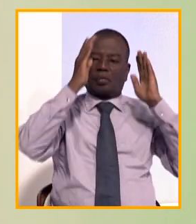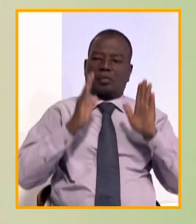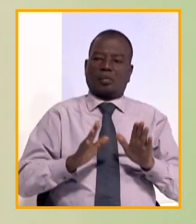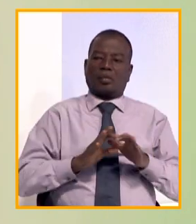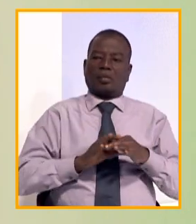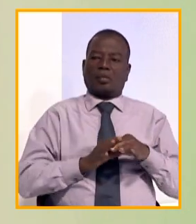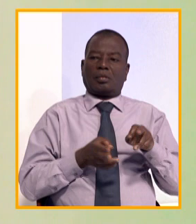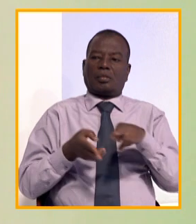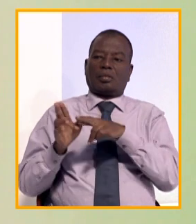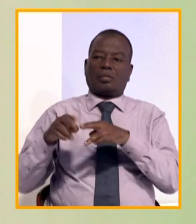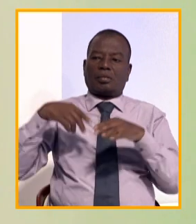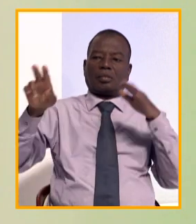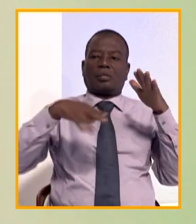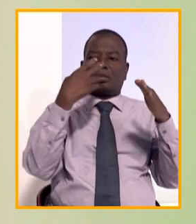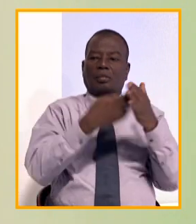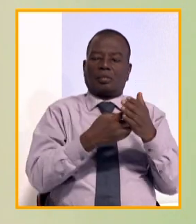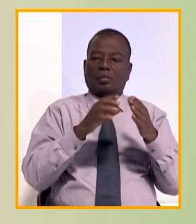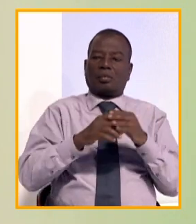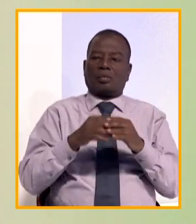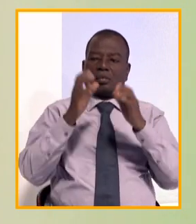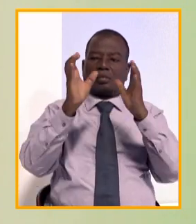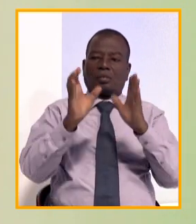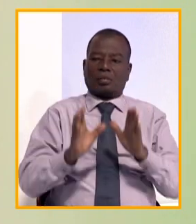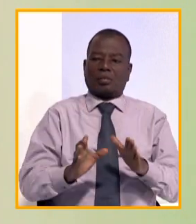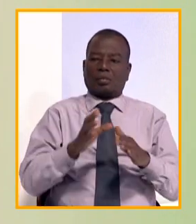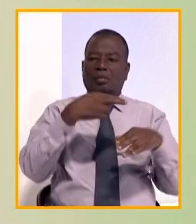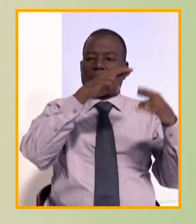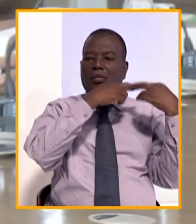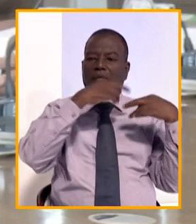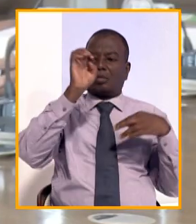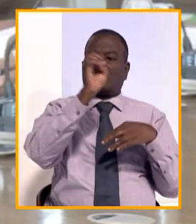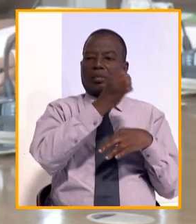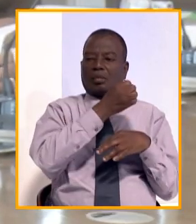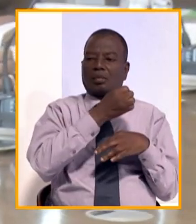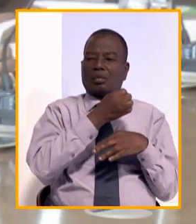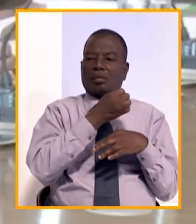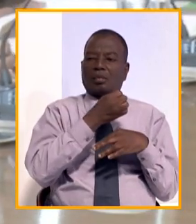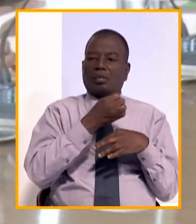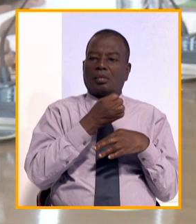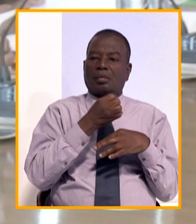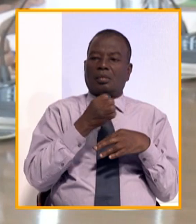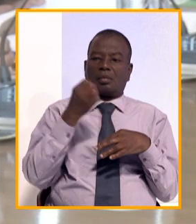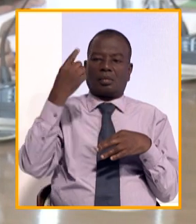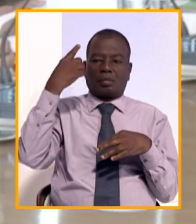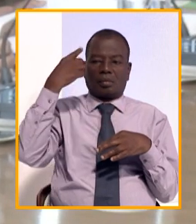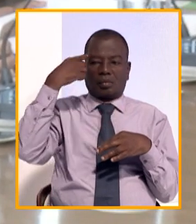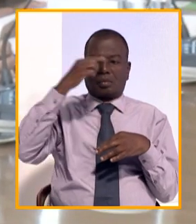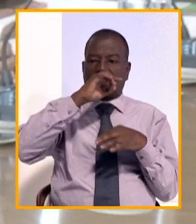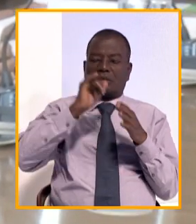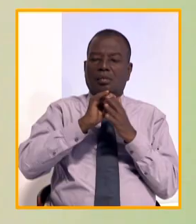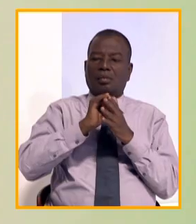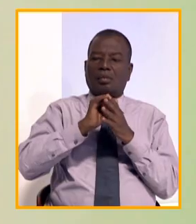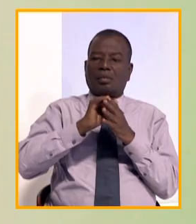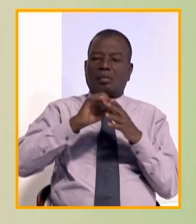route à faire preuve de civisme et de responsabilité. En dépit de ces